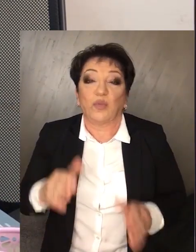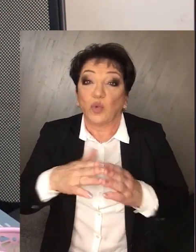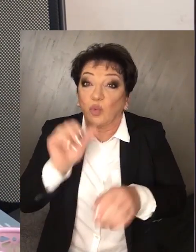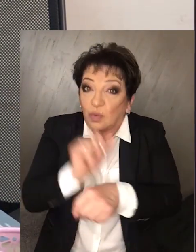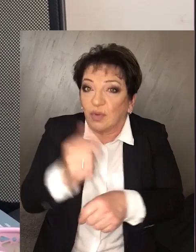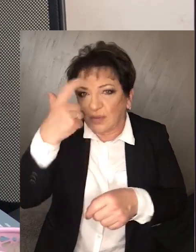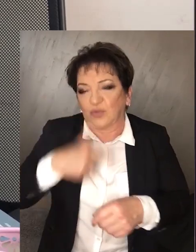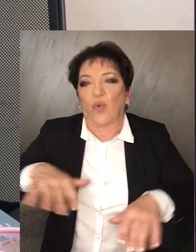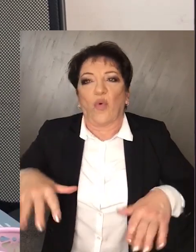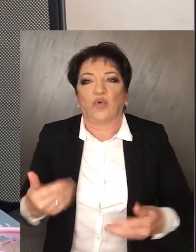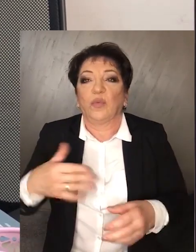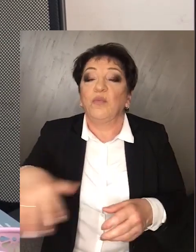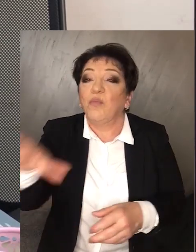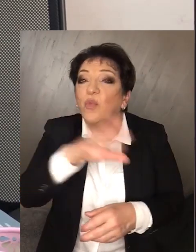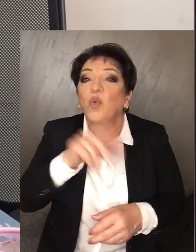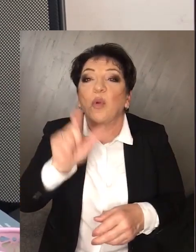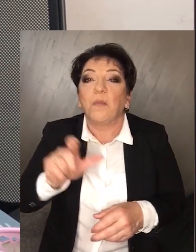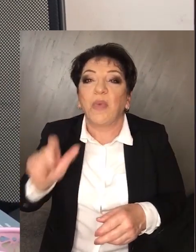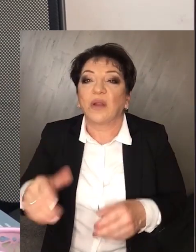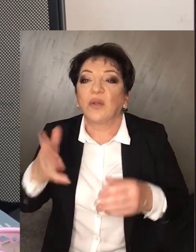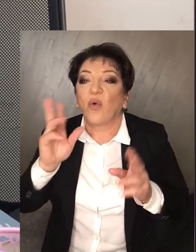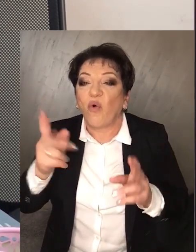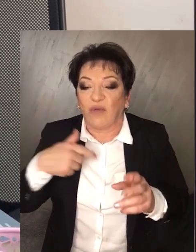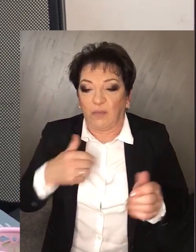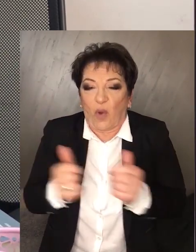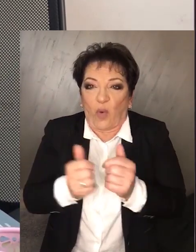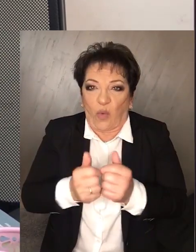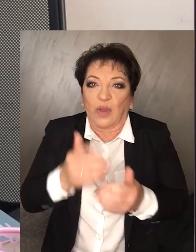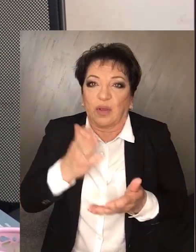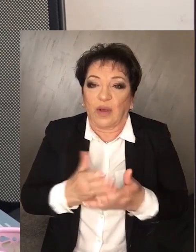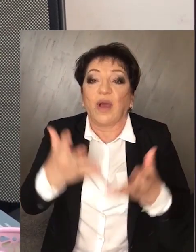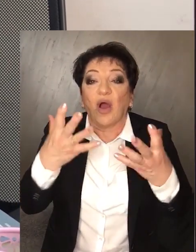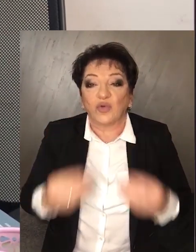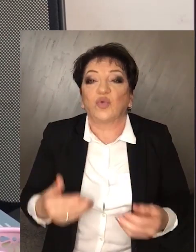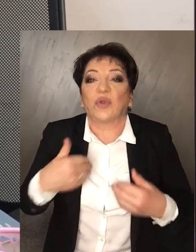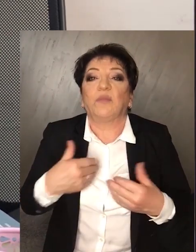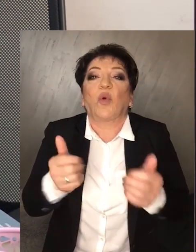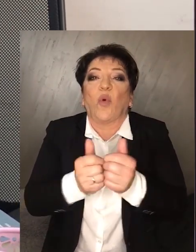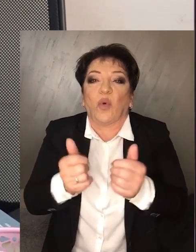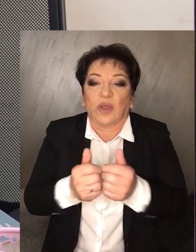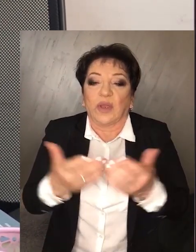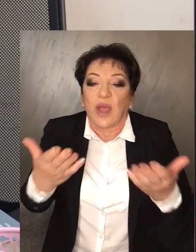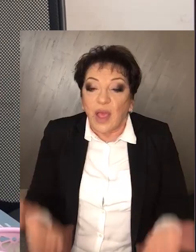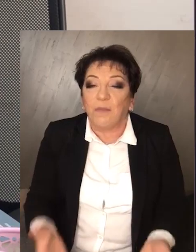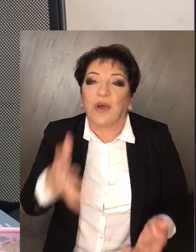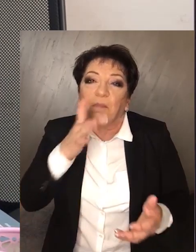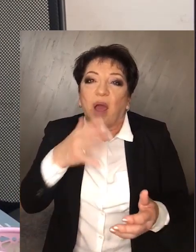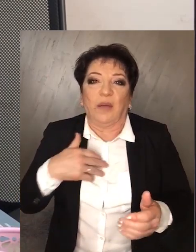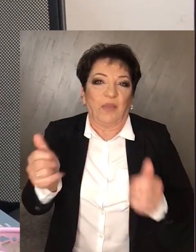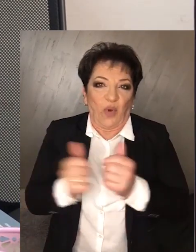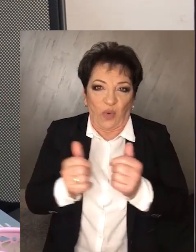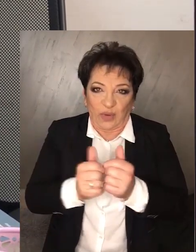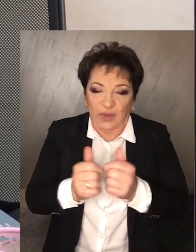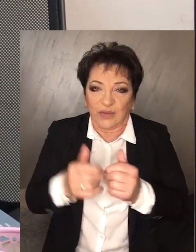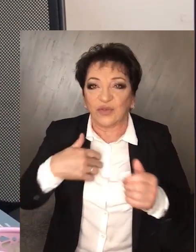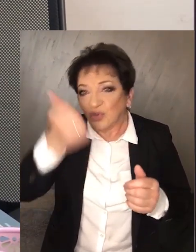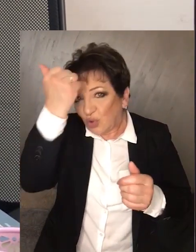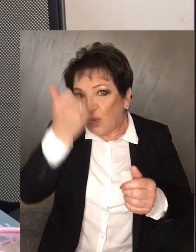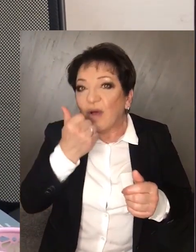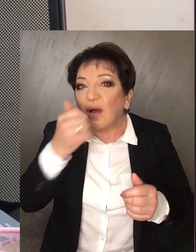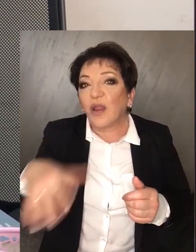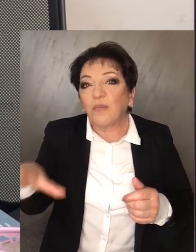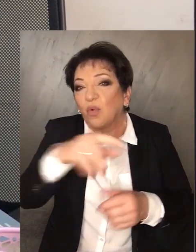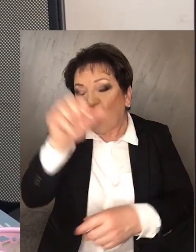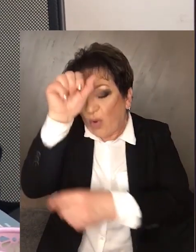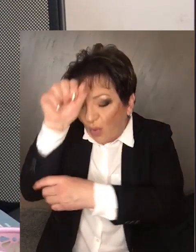ես մնացել։ Երբ որ ես աշխատանքի եմ, ես չեմ հոգնում։ Ու ես շնորհակալ եմ բոլոր այն մարդկանց, ովքեր իմ կողքին են։ Այսօր իմ